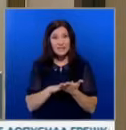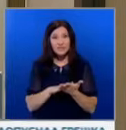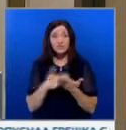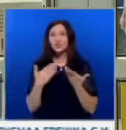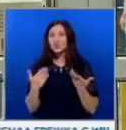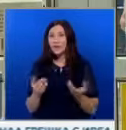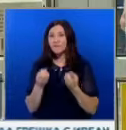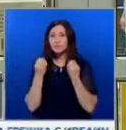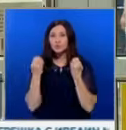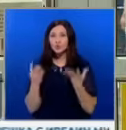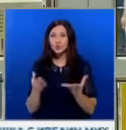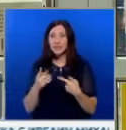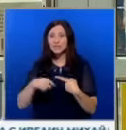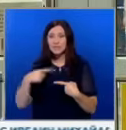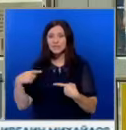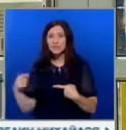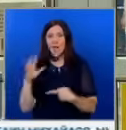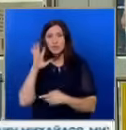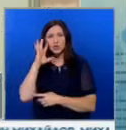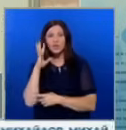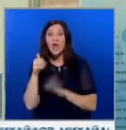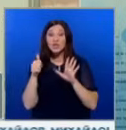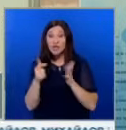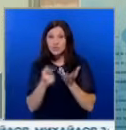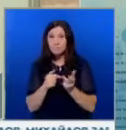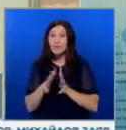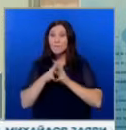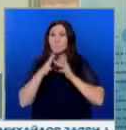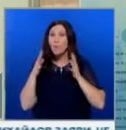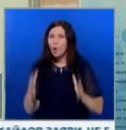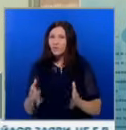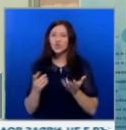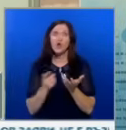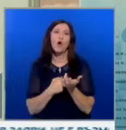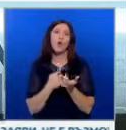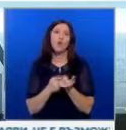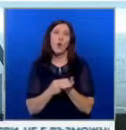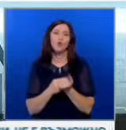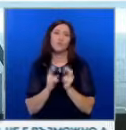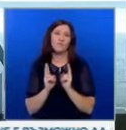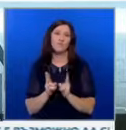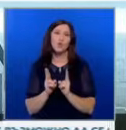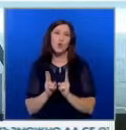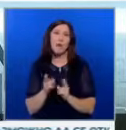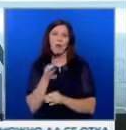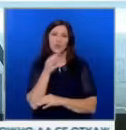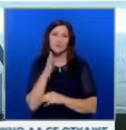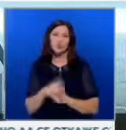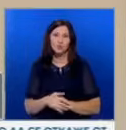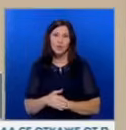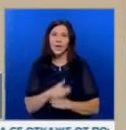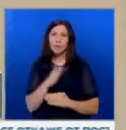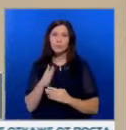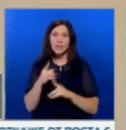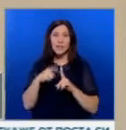че възможността за развитие на шизофрения е 6 пъти повече, отколкото в нормалните случаи.